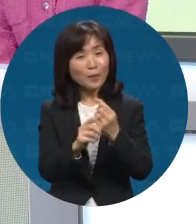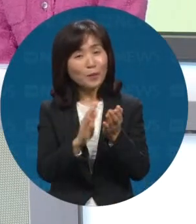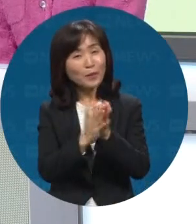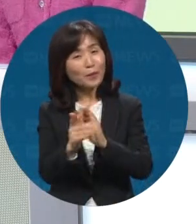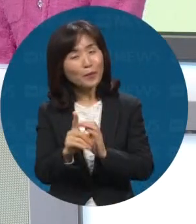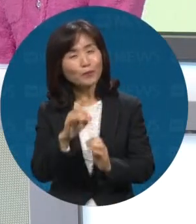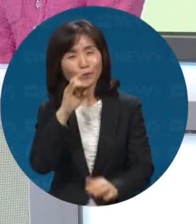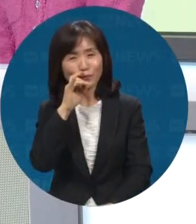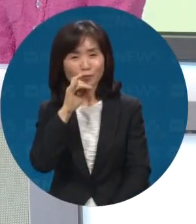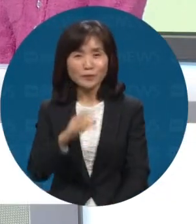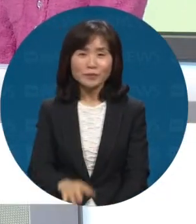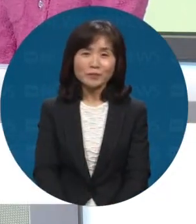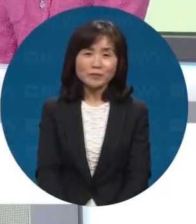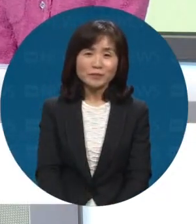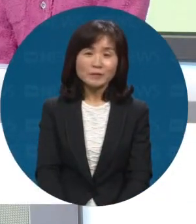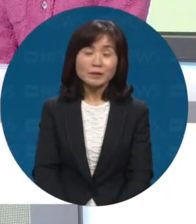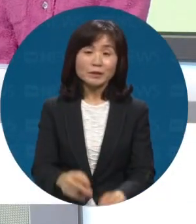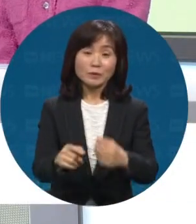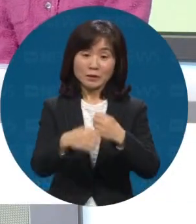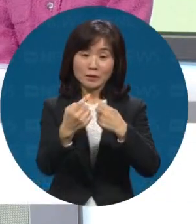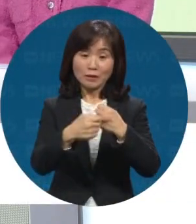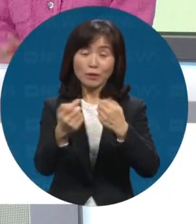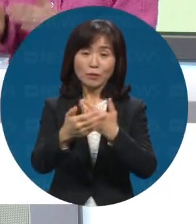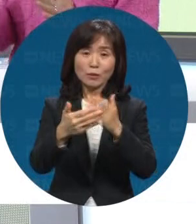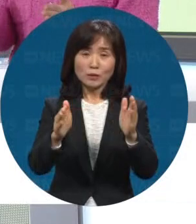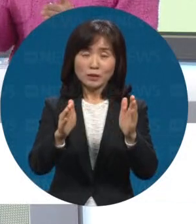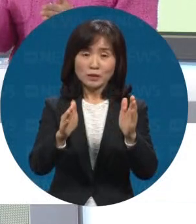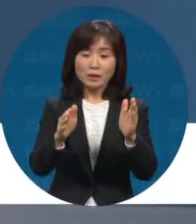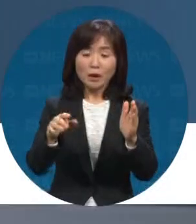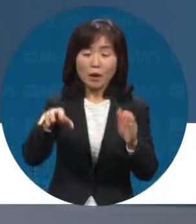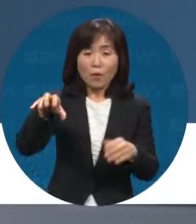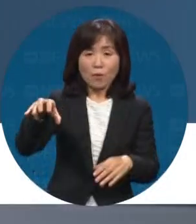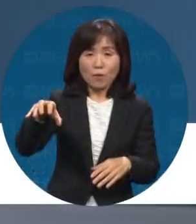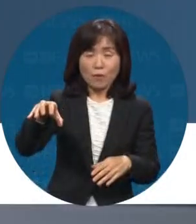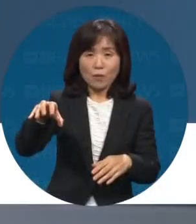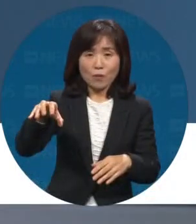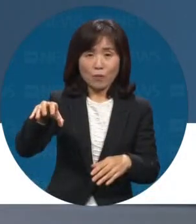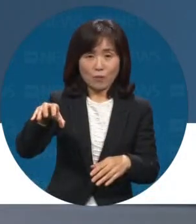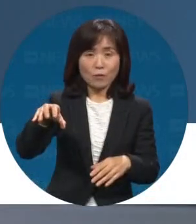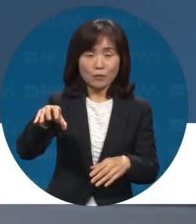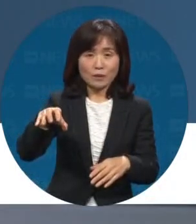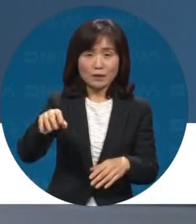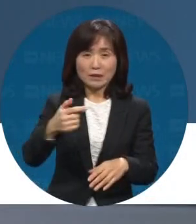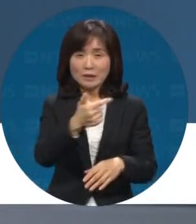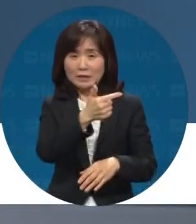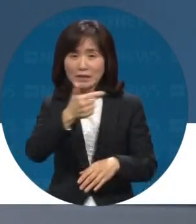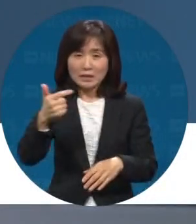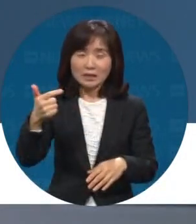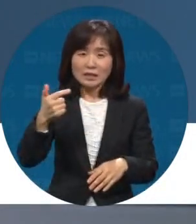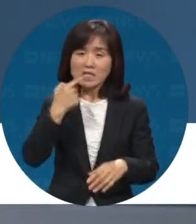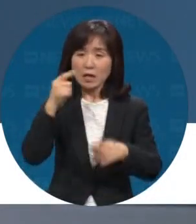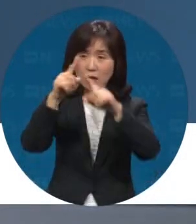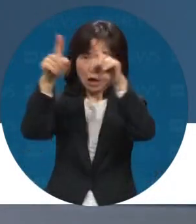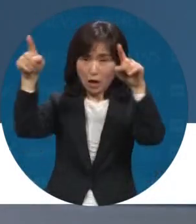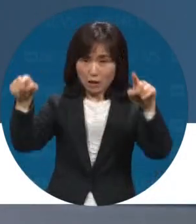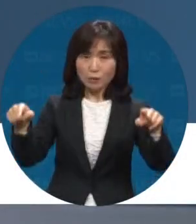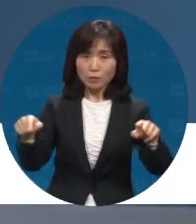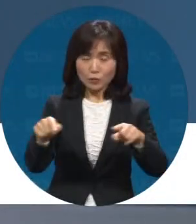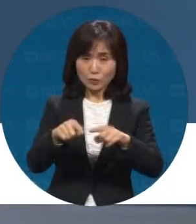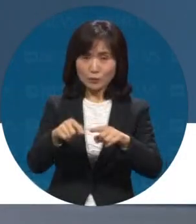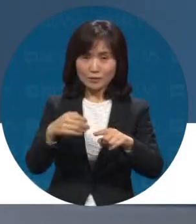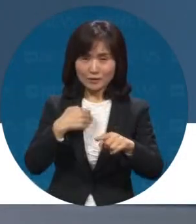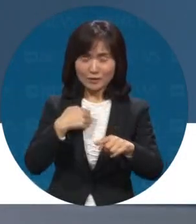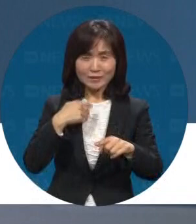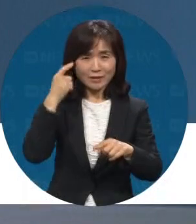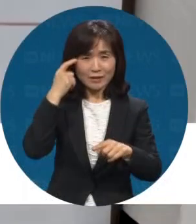궁금합니다 초등학교 1학년 교실 한쪽 면에 갖다 놓은 대형 화이트보드 화이트보드 이게 제가